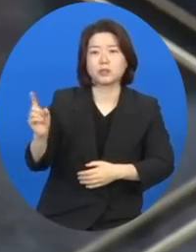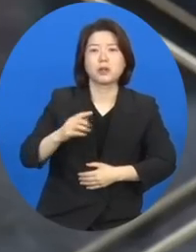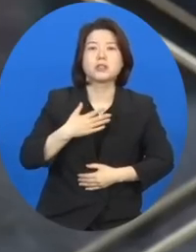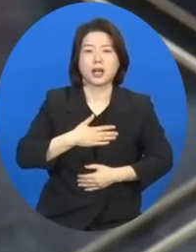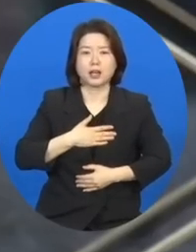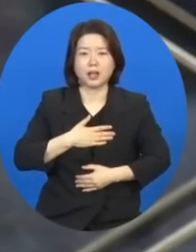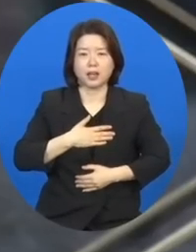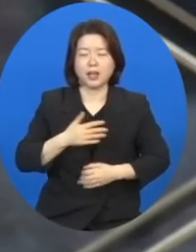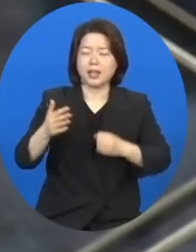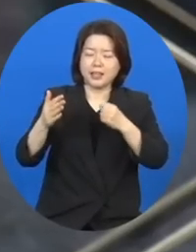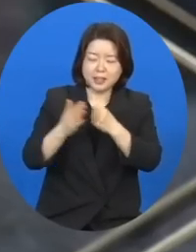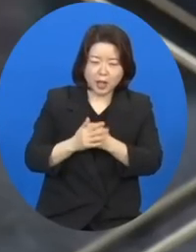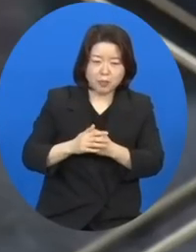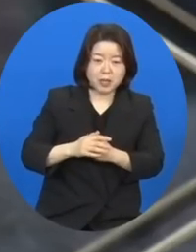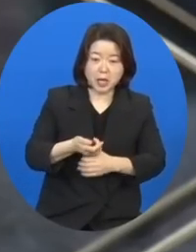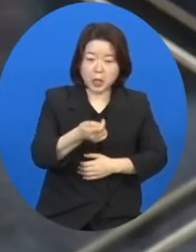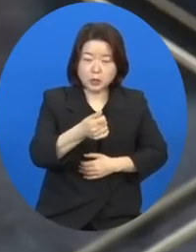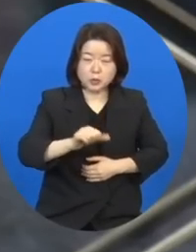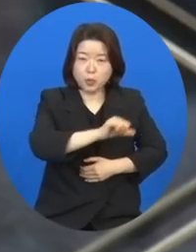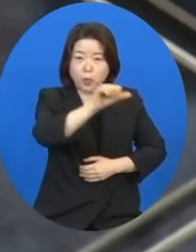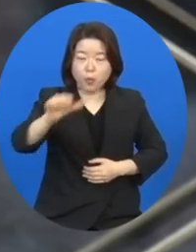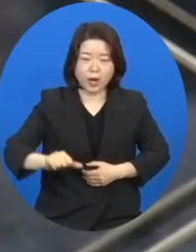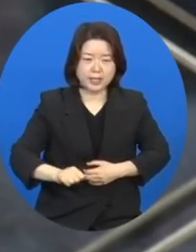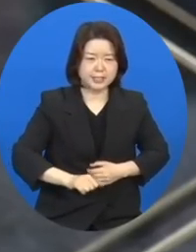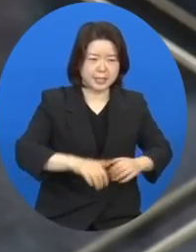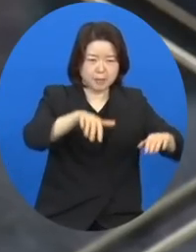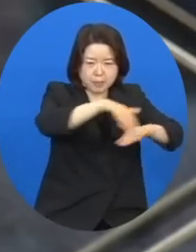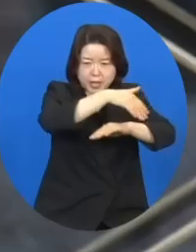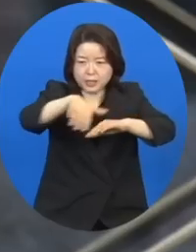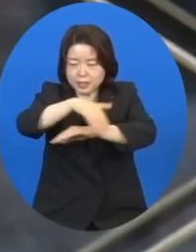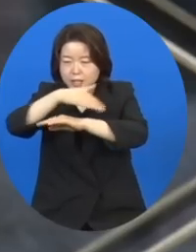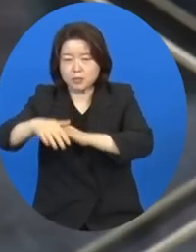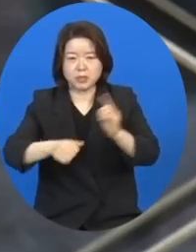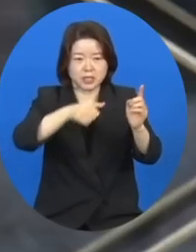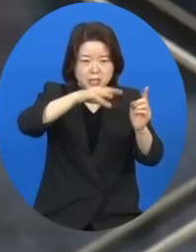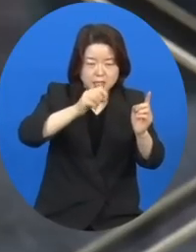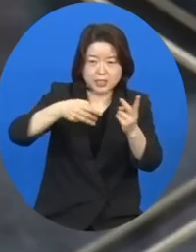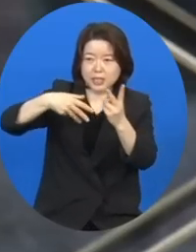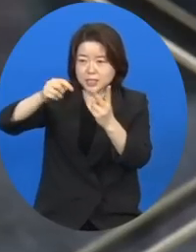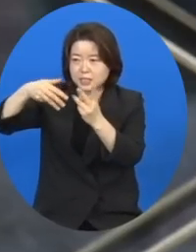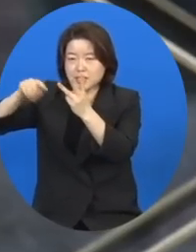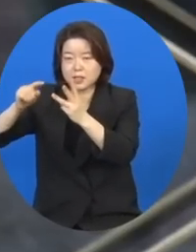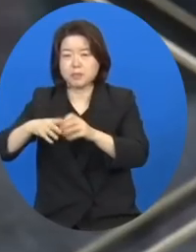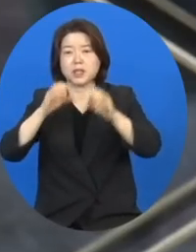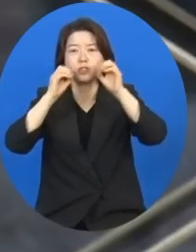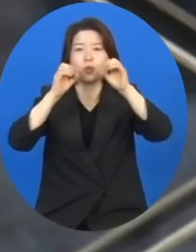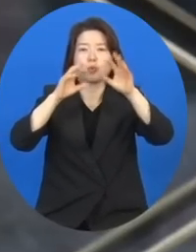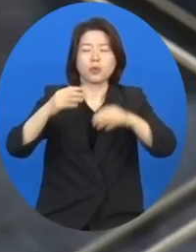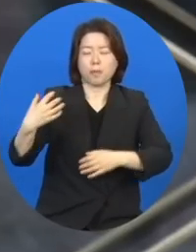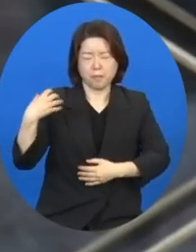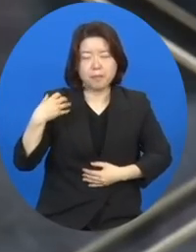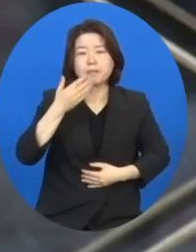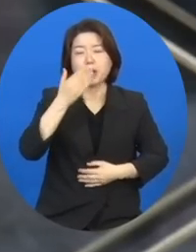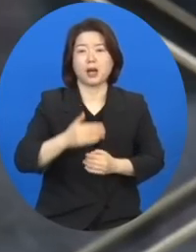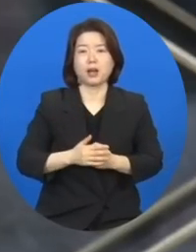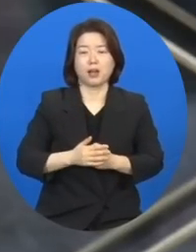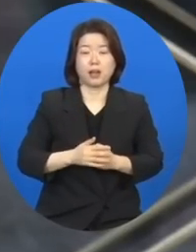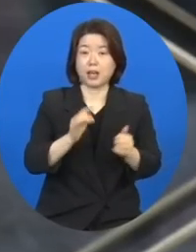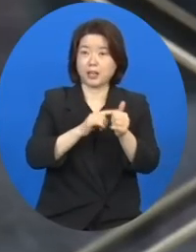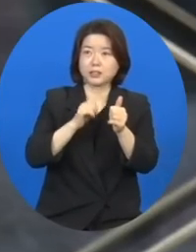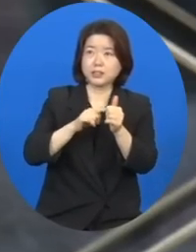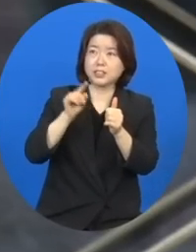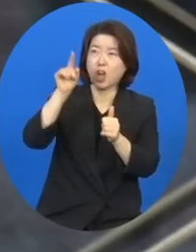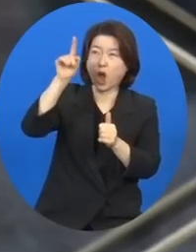소아시아를 다니면서 1차, 2차, 3차 선교를 감당했던 것입니다. 그는 봤기 때문에, 그는 들었기 때문에